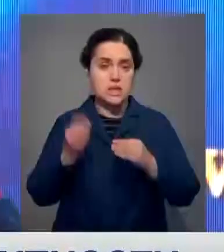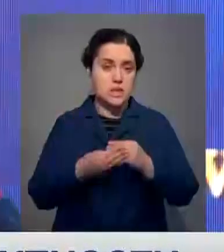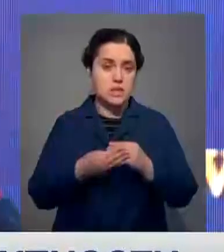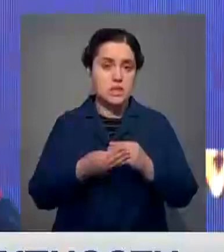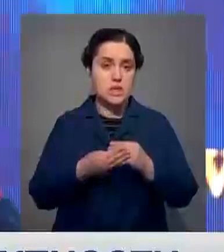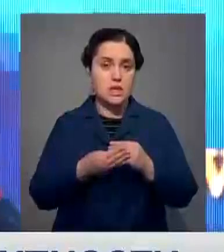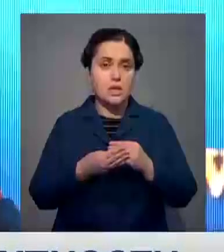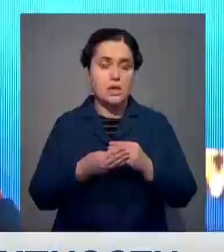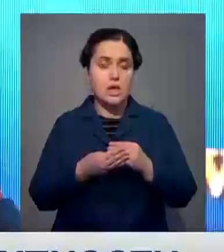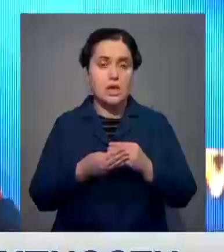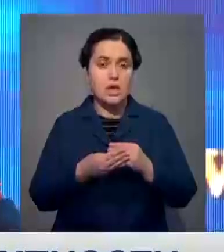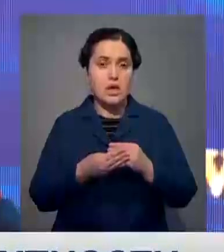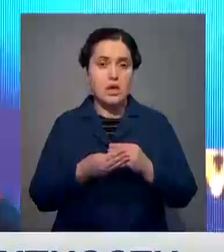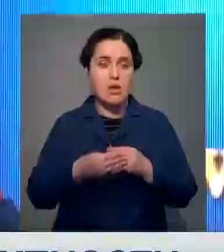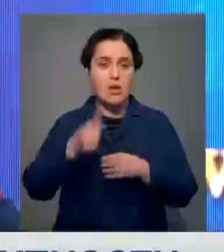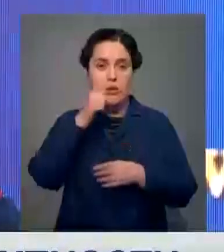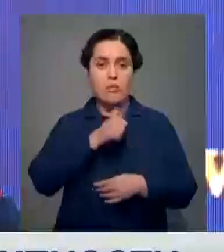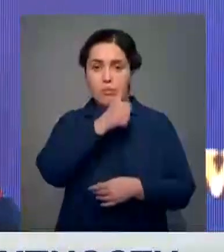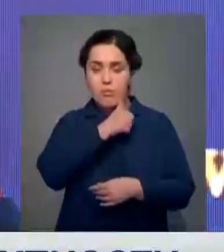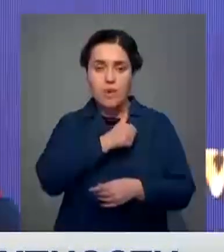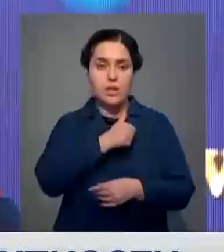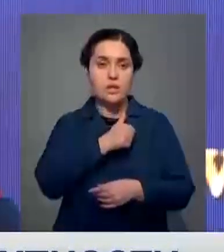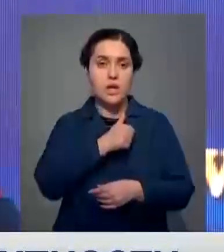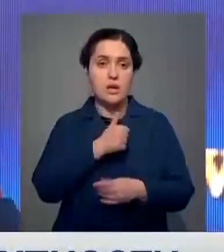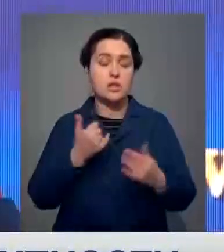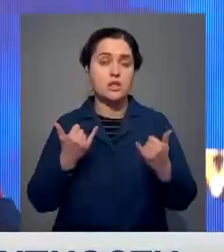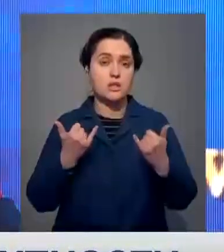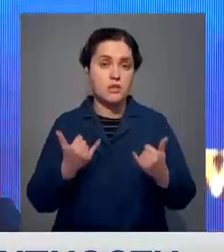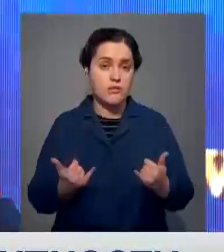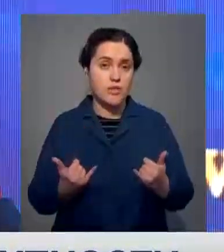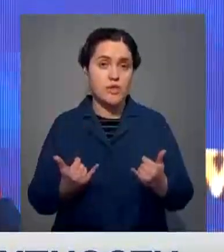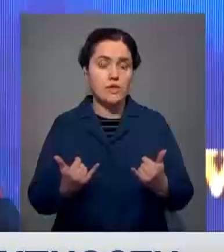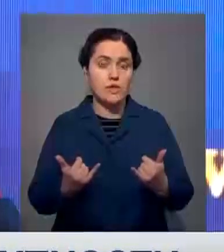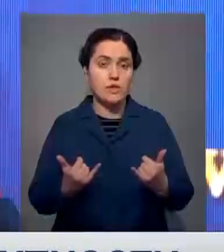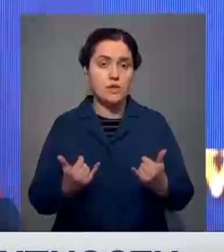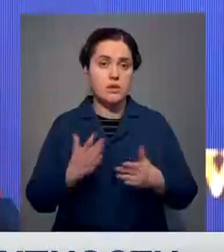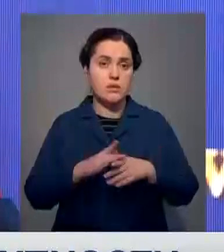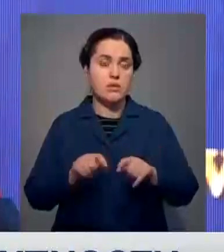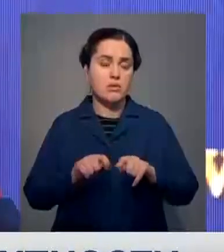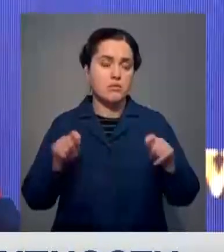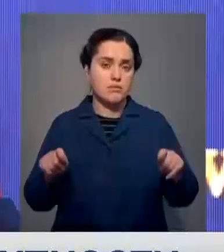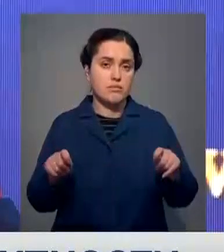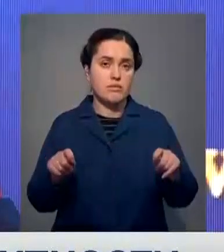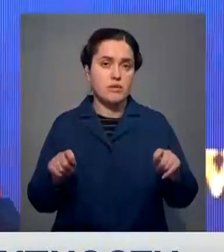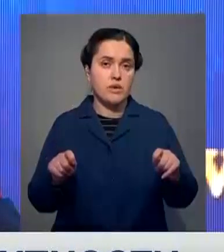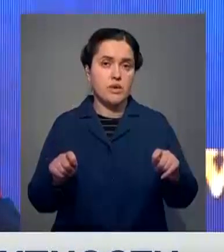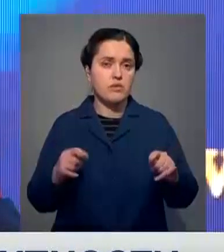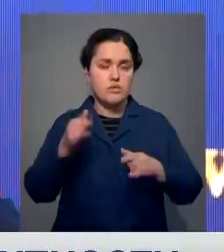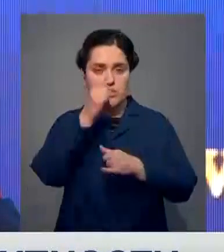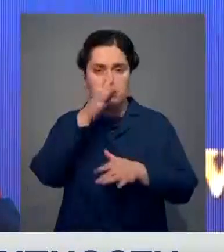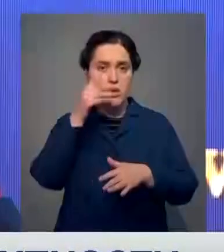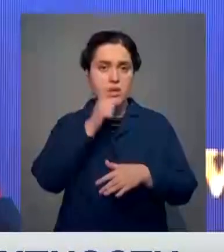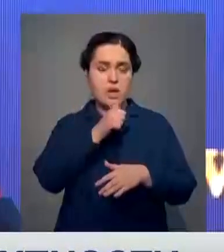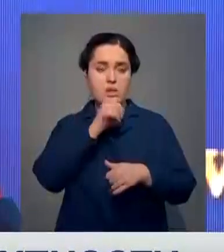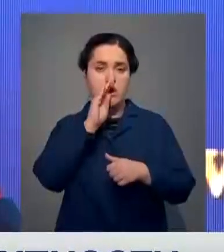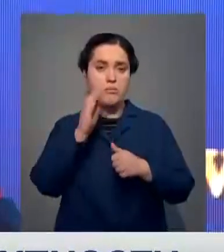которые ранее укрывались, умалчивались, на сегодняшний день подлежат огласке. Сейчас невозможно что-то